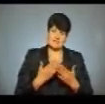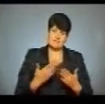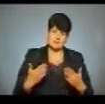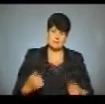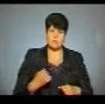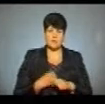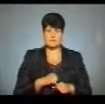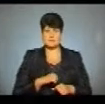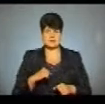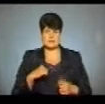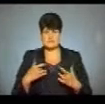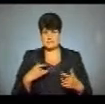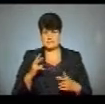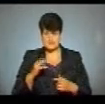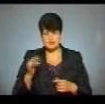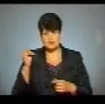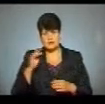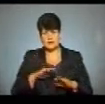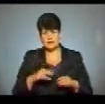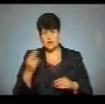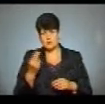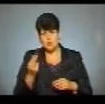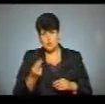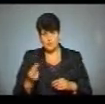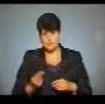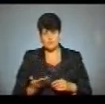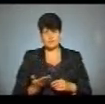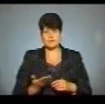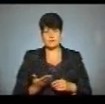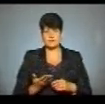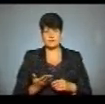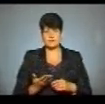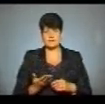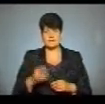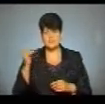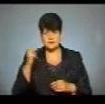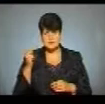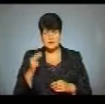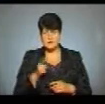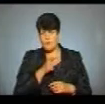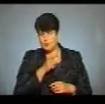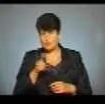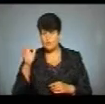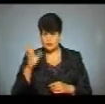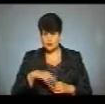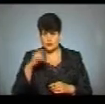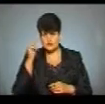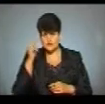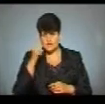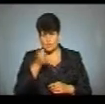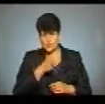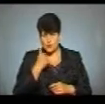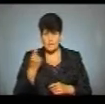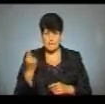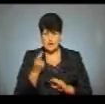робимо і самі сценки, вивчаємо з дітками і розмальовки, розмальовуємо і малюнки. Вивчаємо протягом всього навчального року в